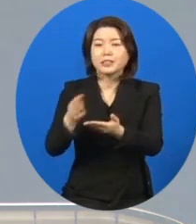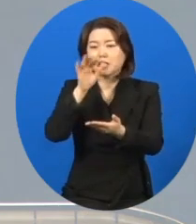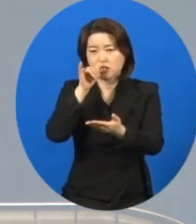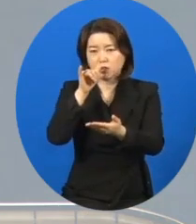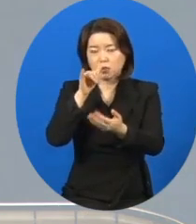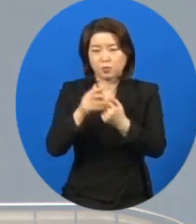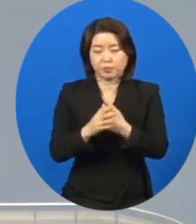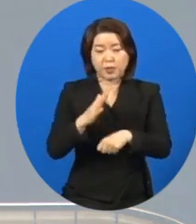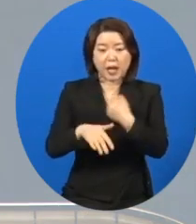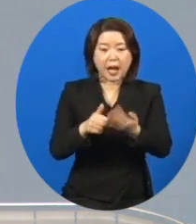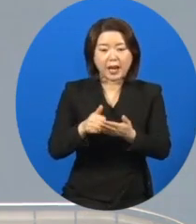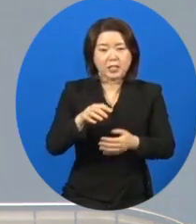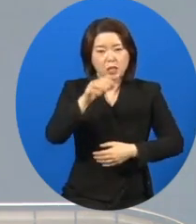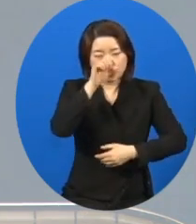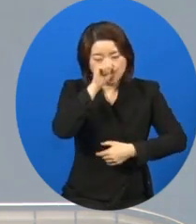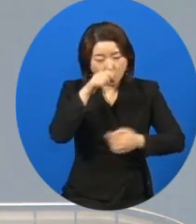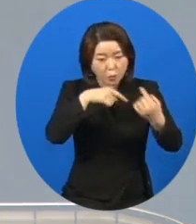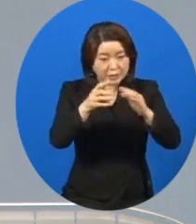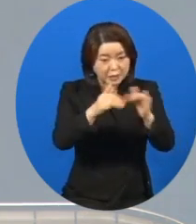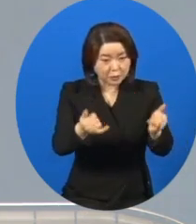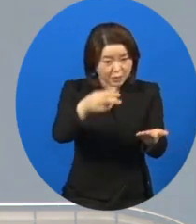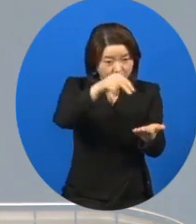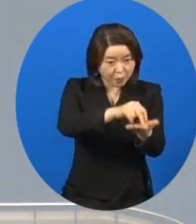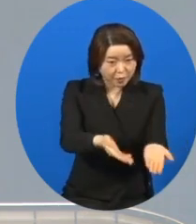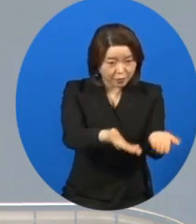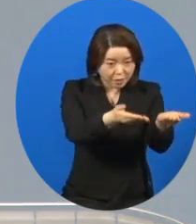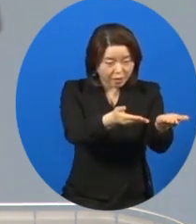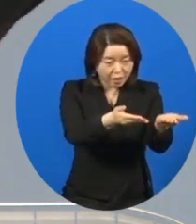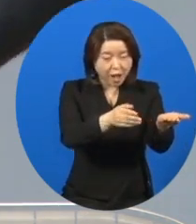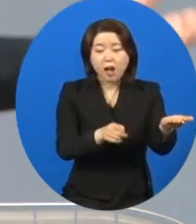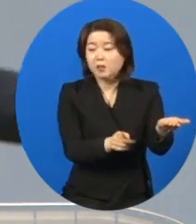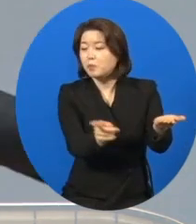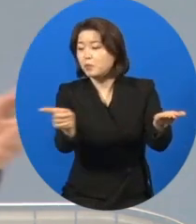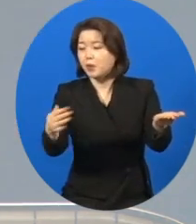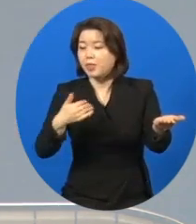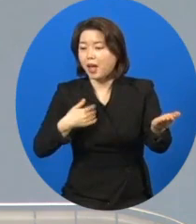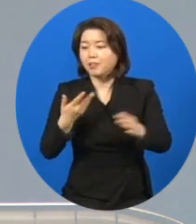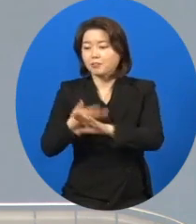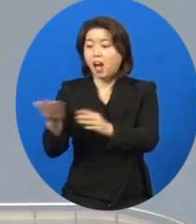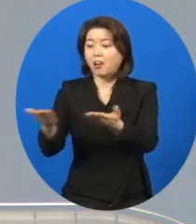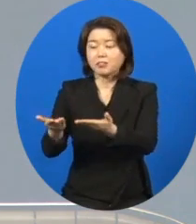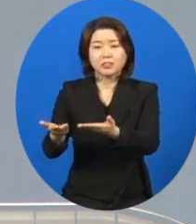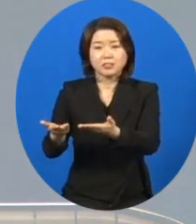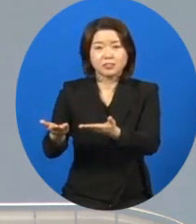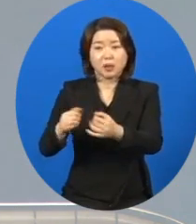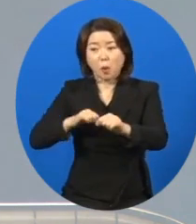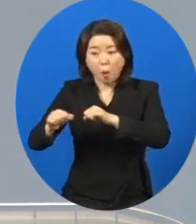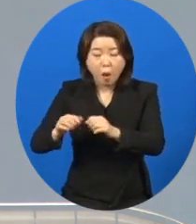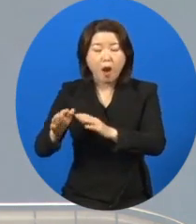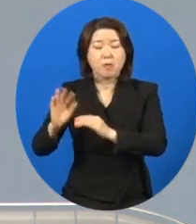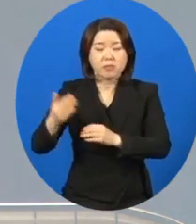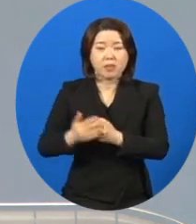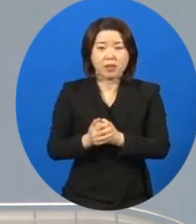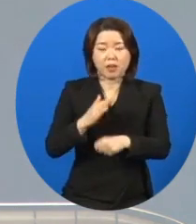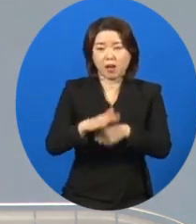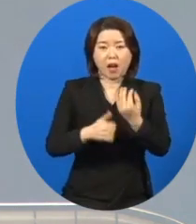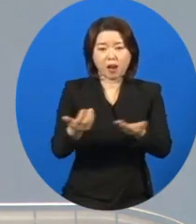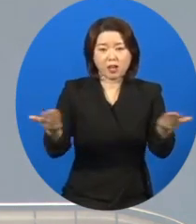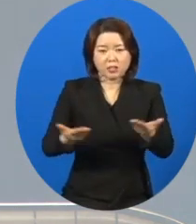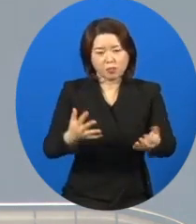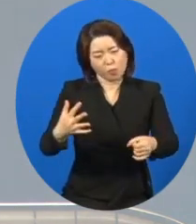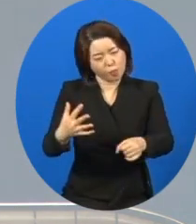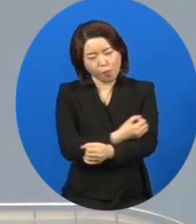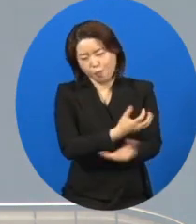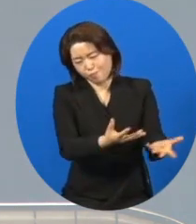하나님이 여기에 좋은 지도자를 세웠으면 나는 또 다른 일을 하면 되는 거죠. 하나님의 일은 엄청나게